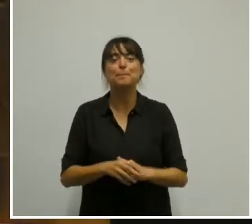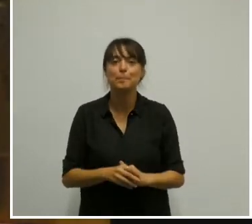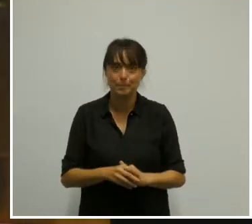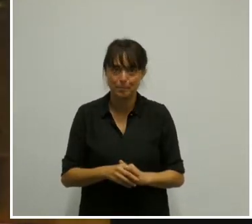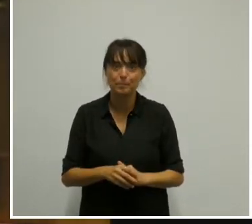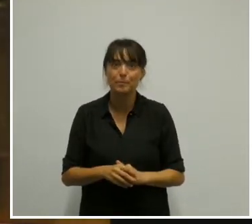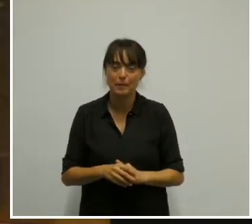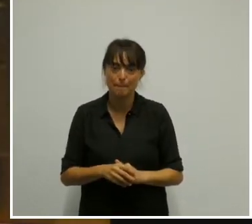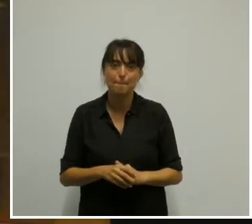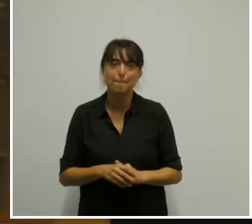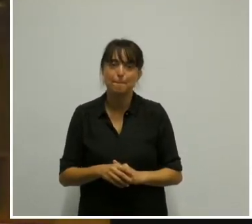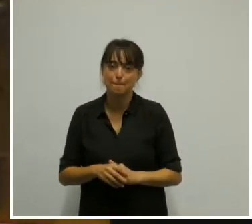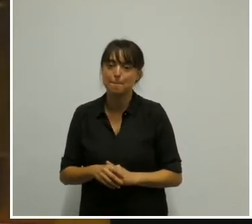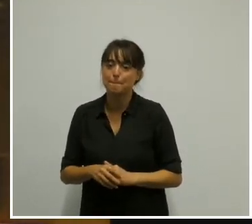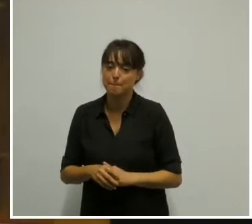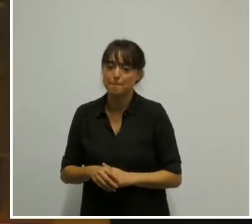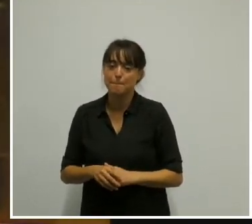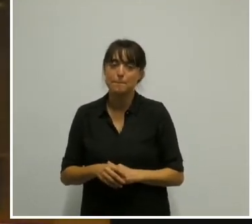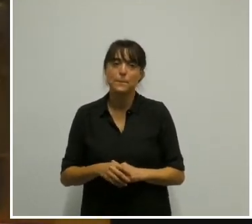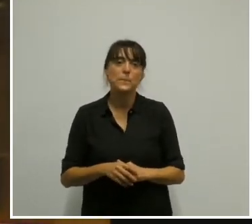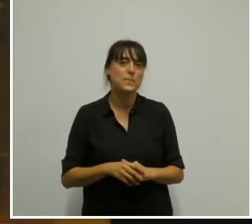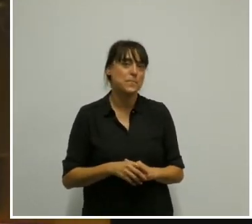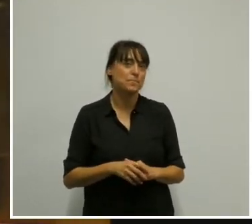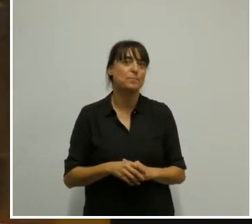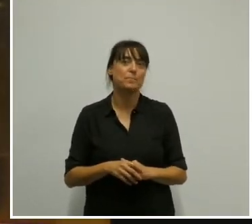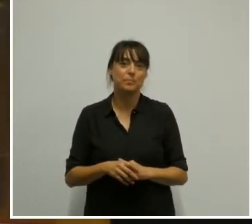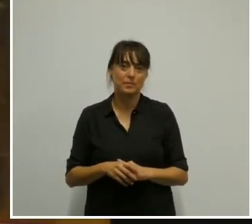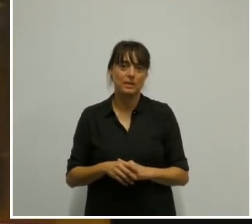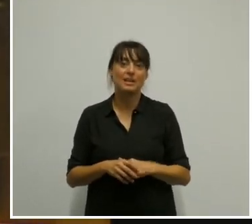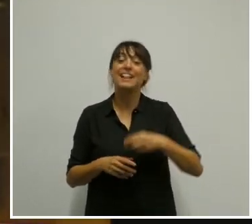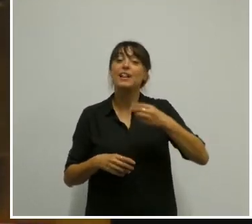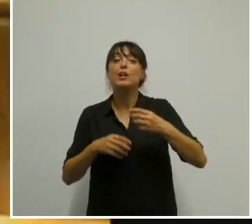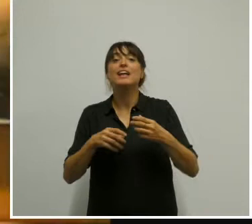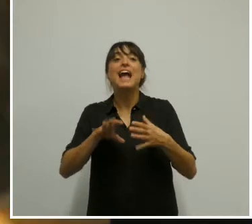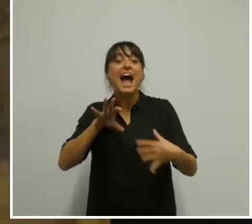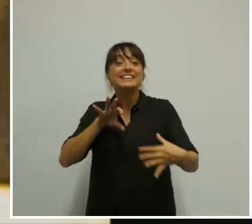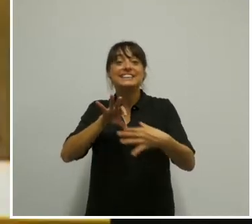tots. Si no es pot posar només un dels escrits, s'han de posar tots.